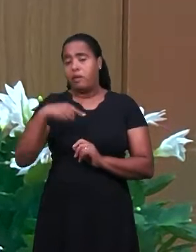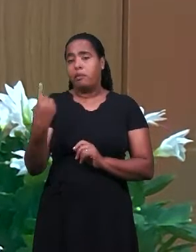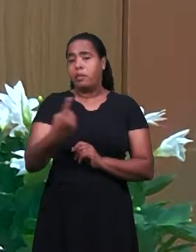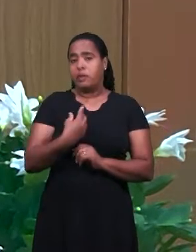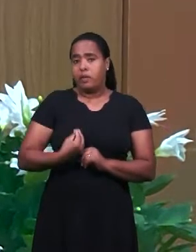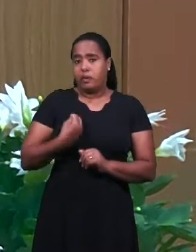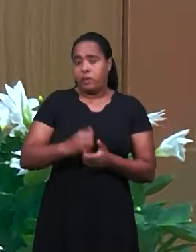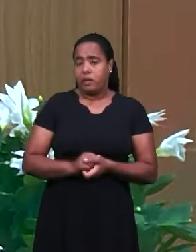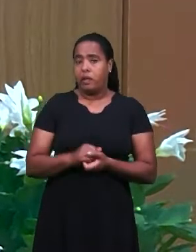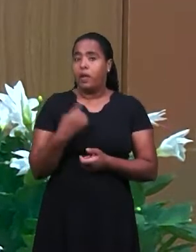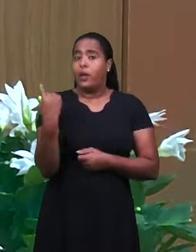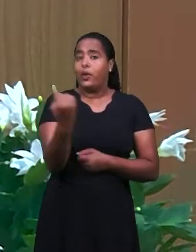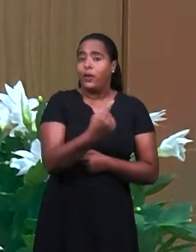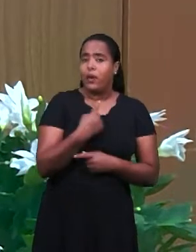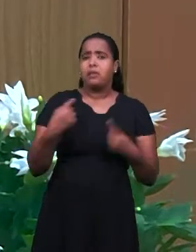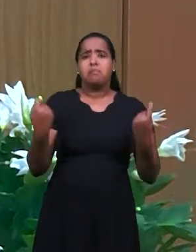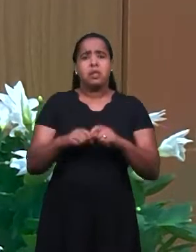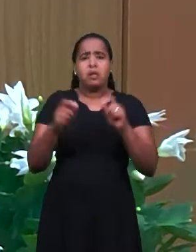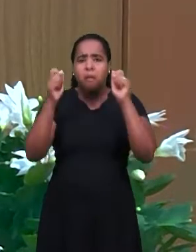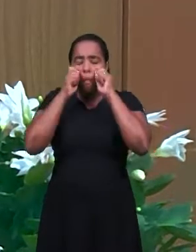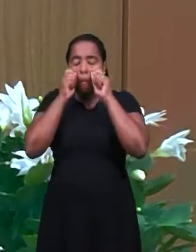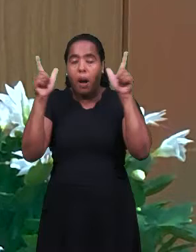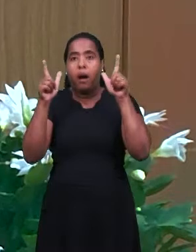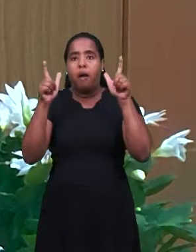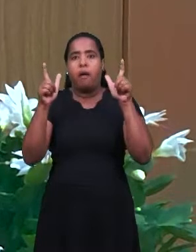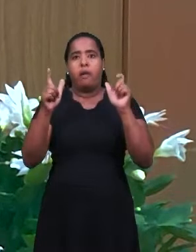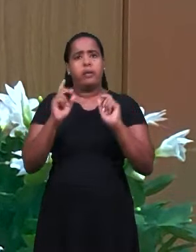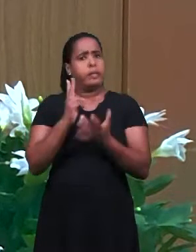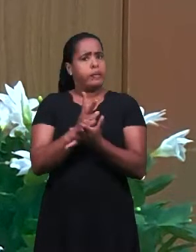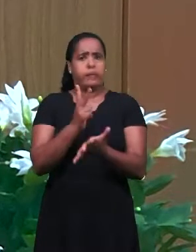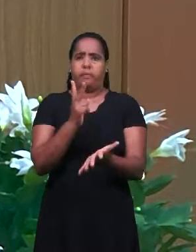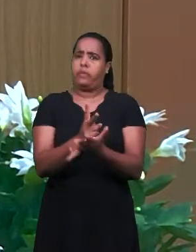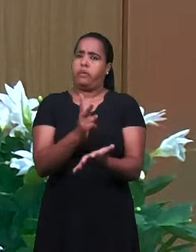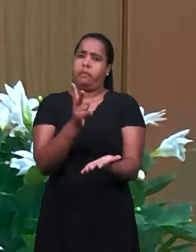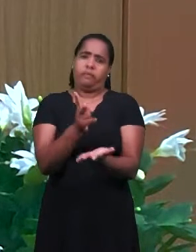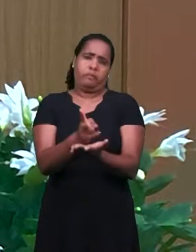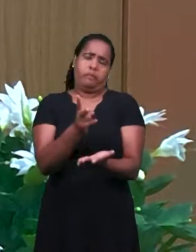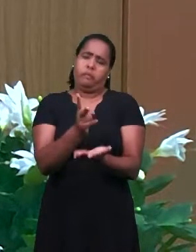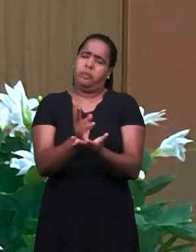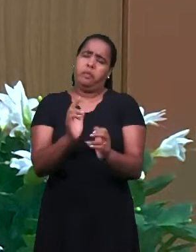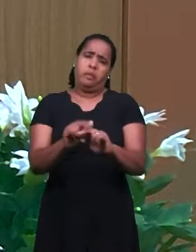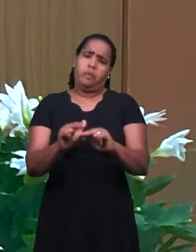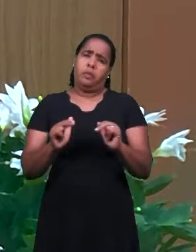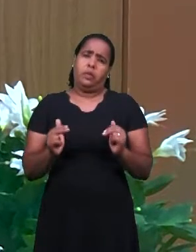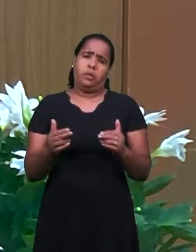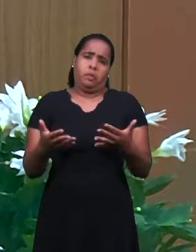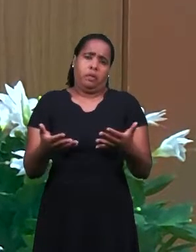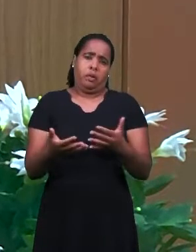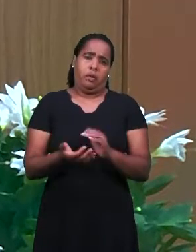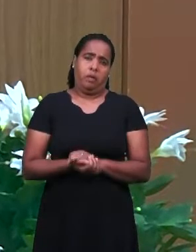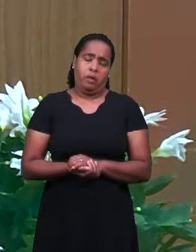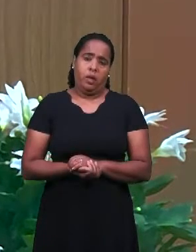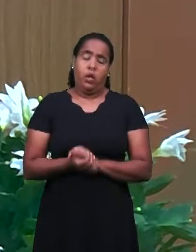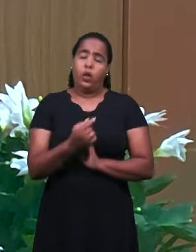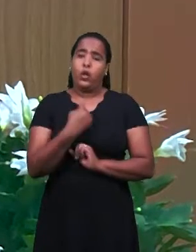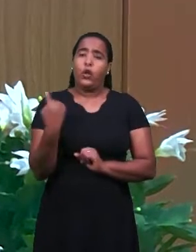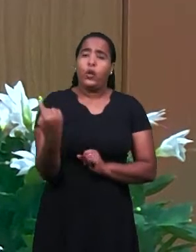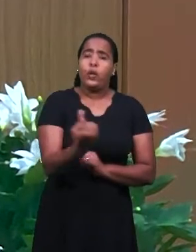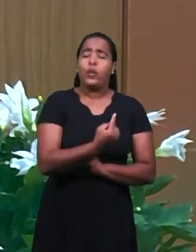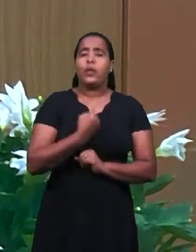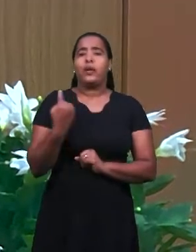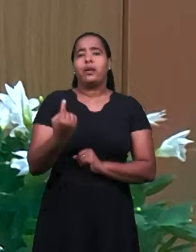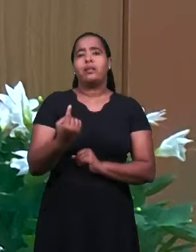все представляет собой? Ты представляешь, что нам нужно еще больше бодрствовать сейчас? Потому что то, чего